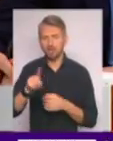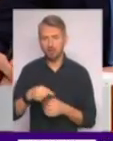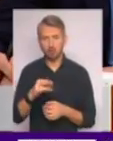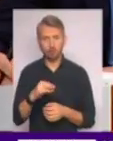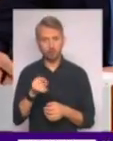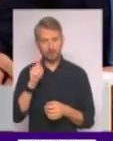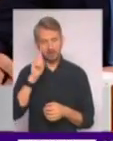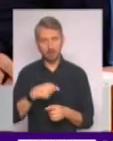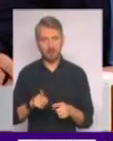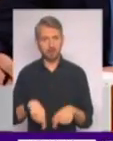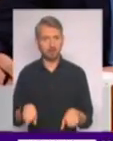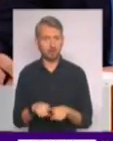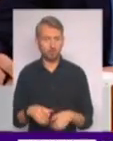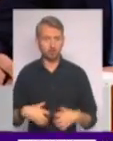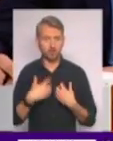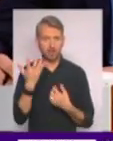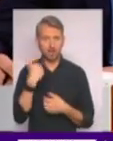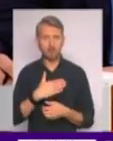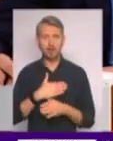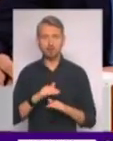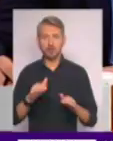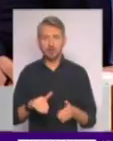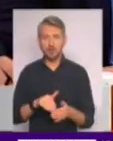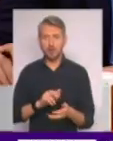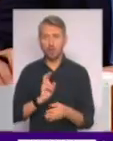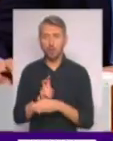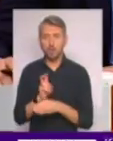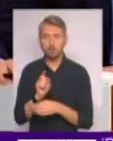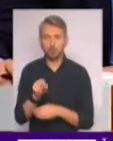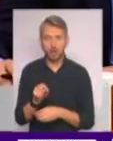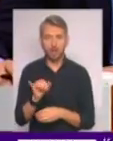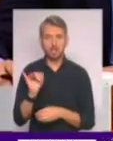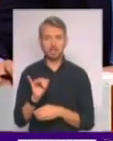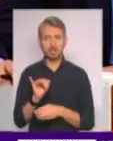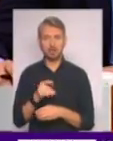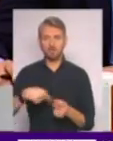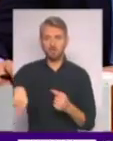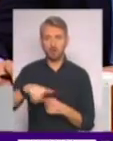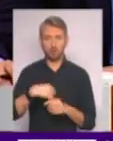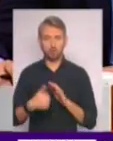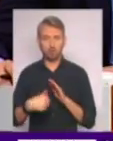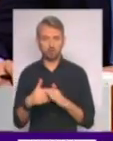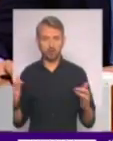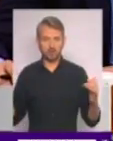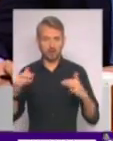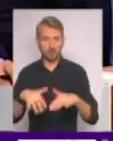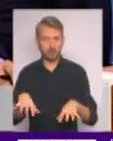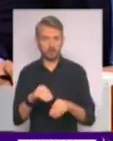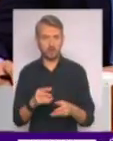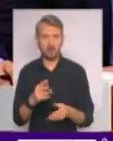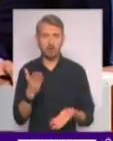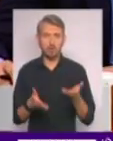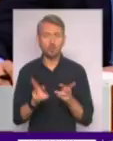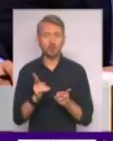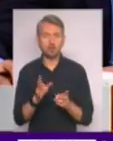знаете, это так ужасно, когда вот наши дети ходят туда, и вокруг вот эти бомжи стекаются все. Ну, может быть,